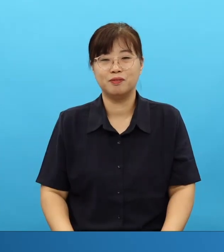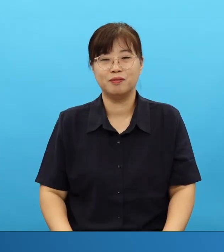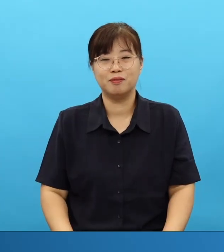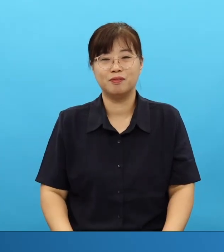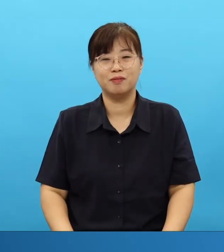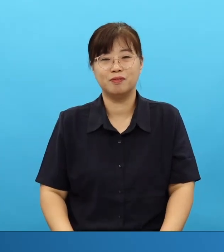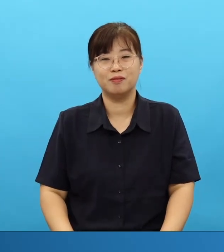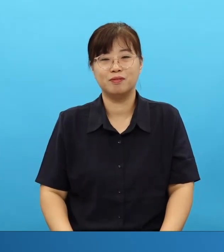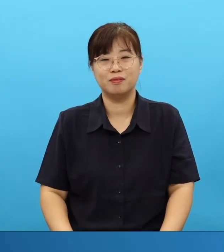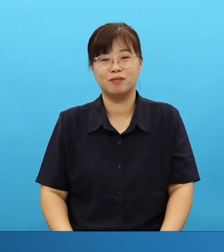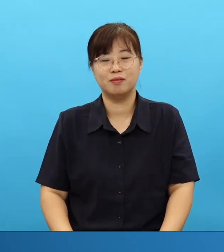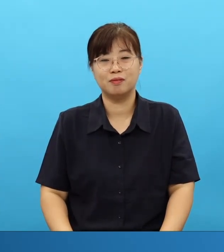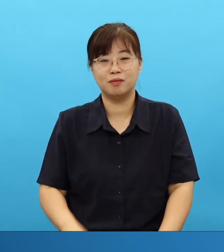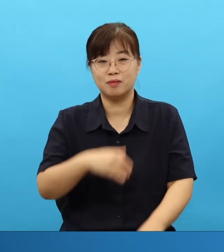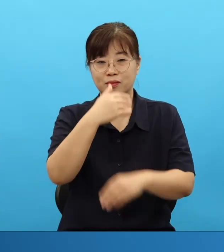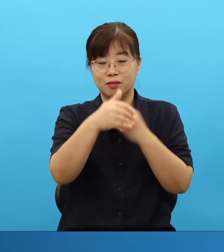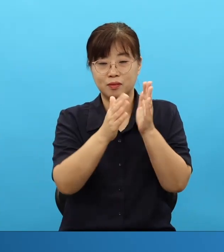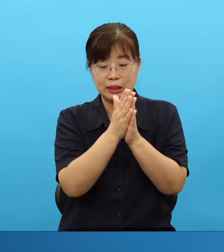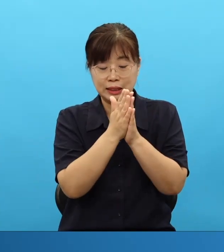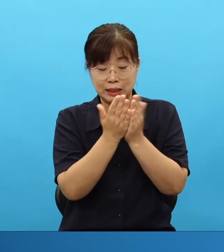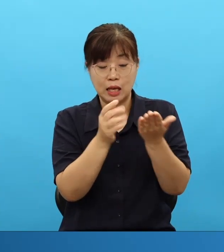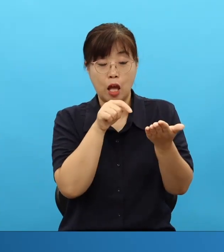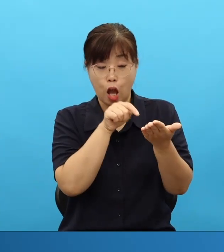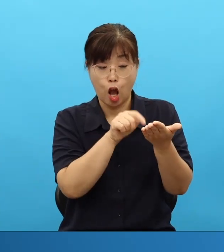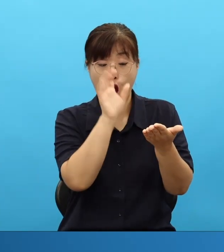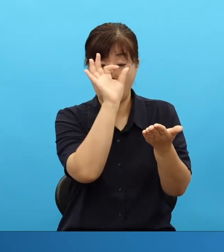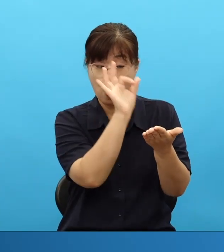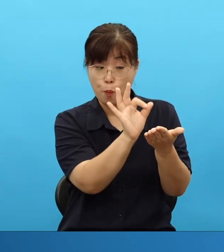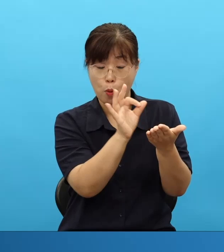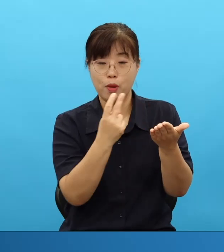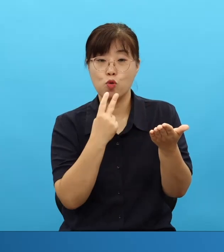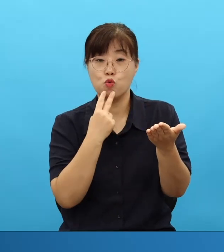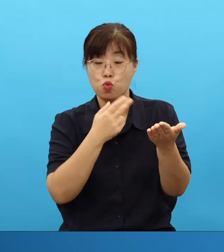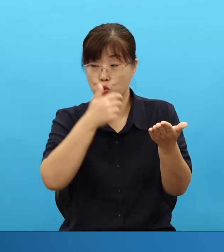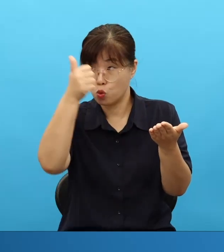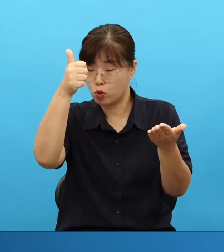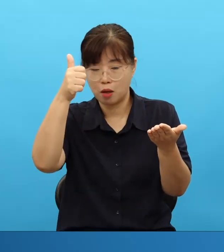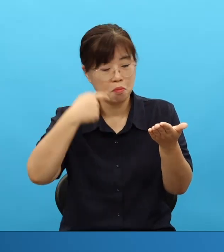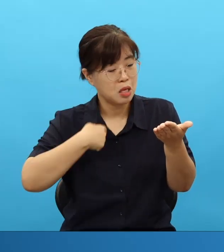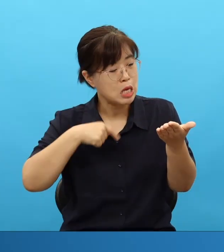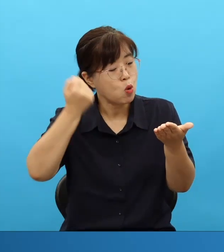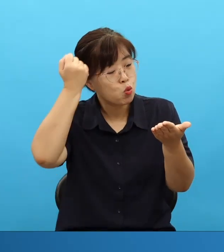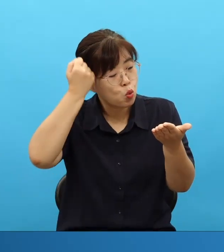않습니다 성경에는 군데 요셉 그런 기록이